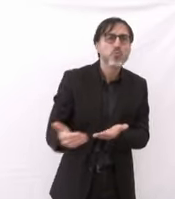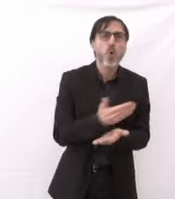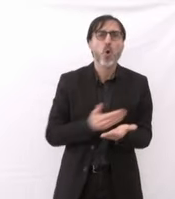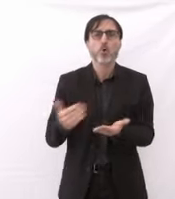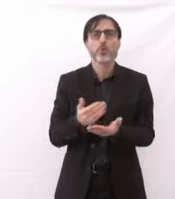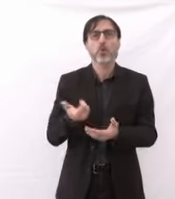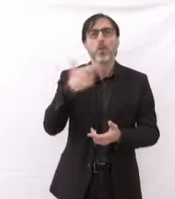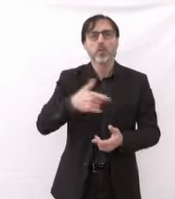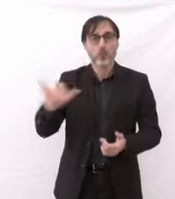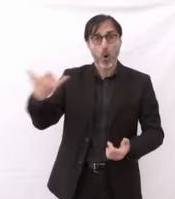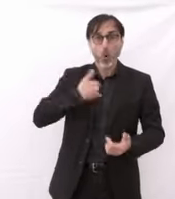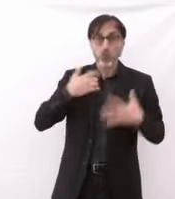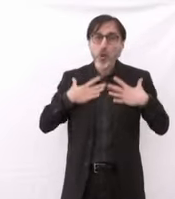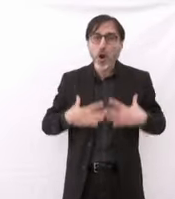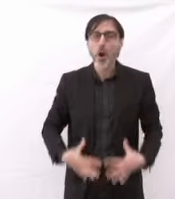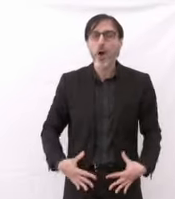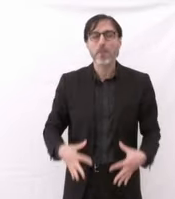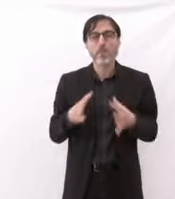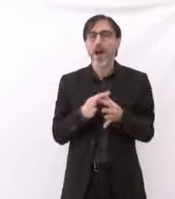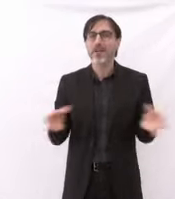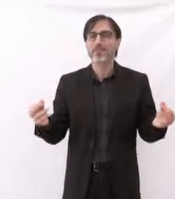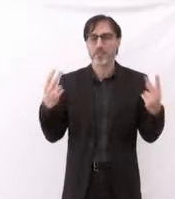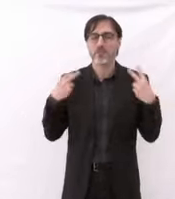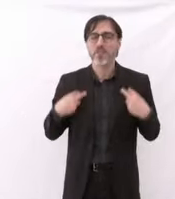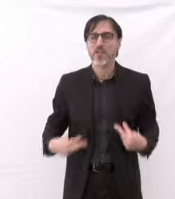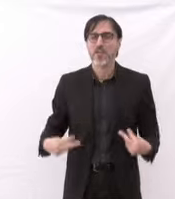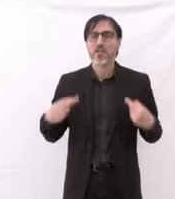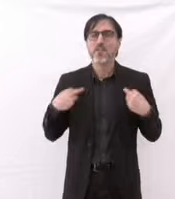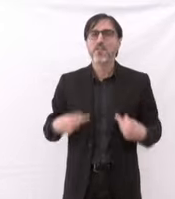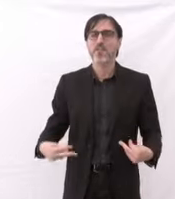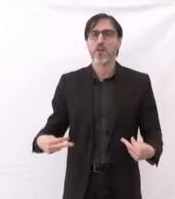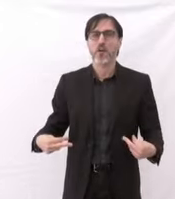ucciso nel corpo ma non nello spirito.